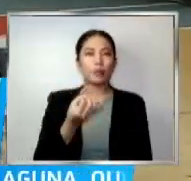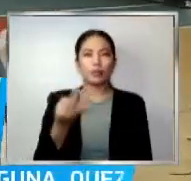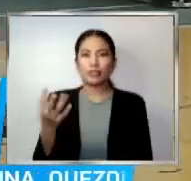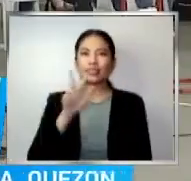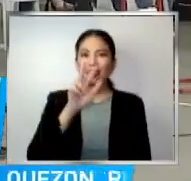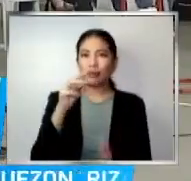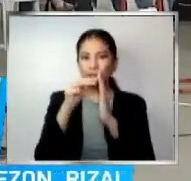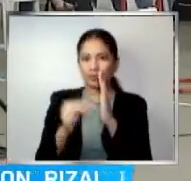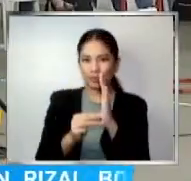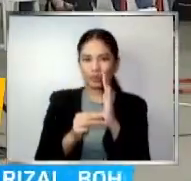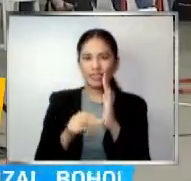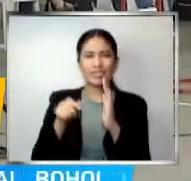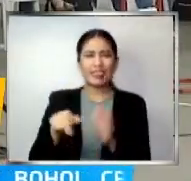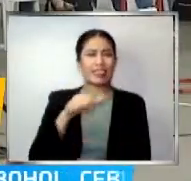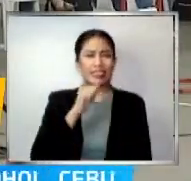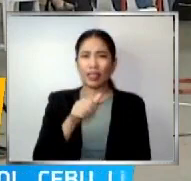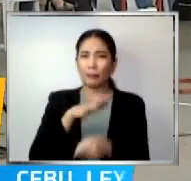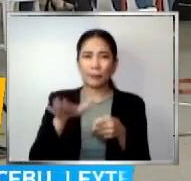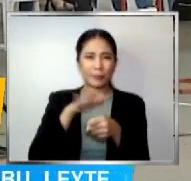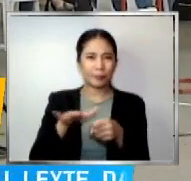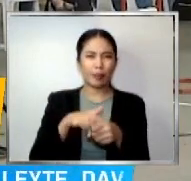ng kaso. So, hindi pa rin siya